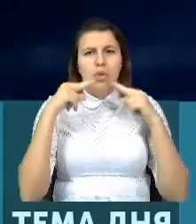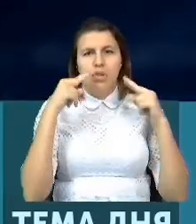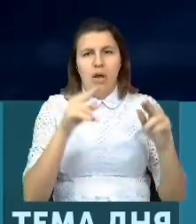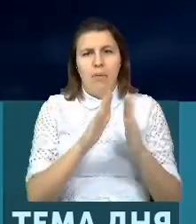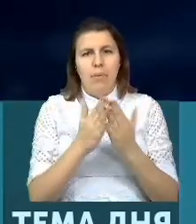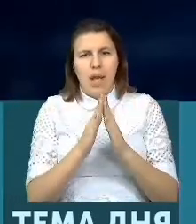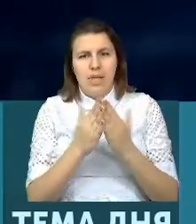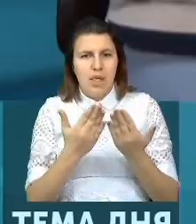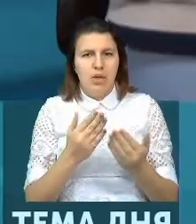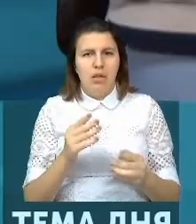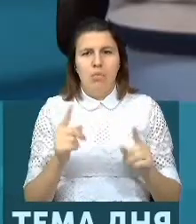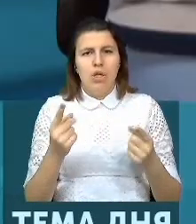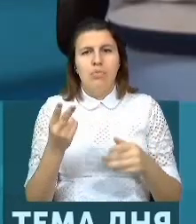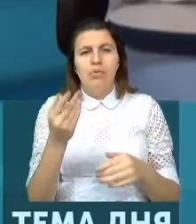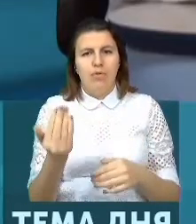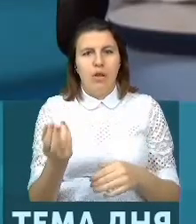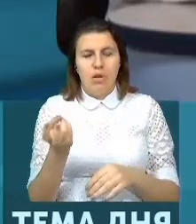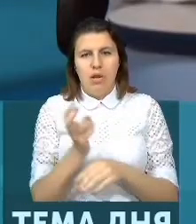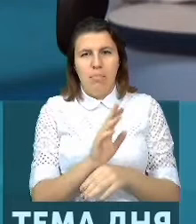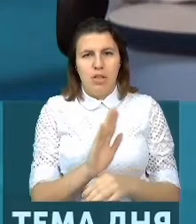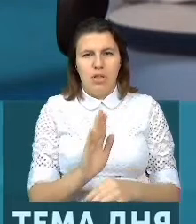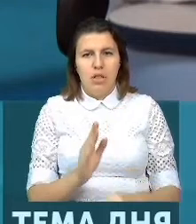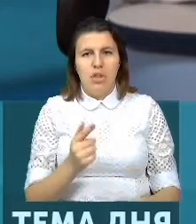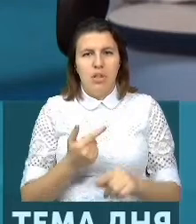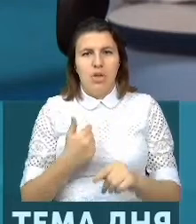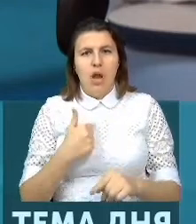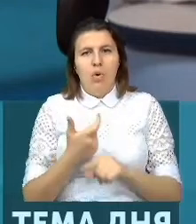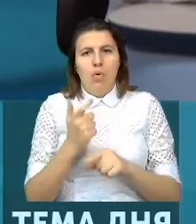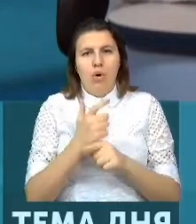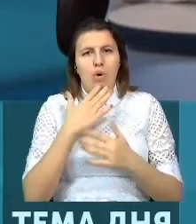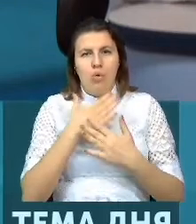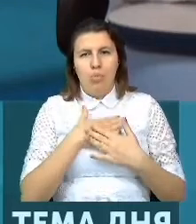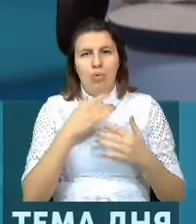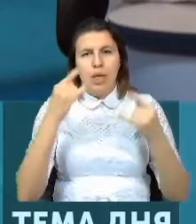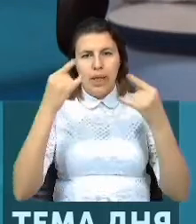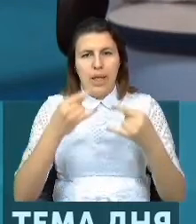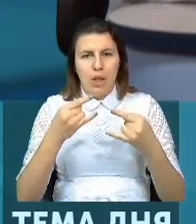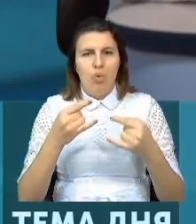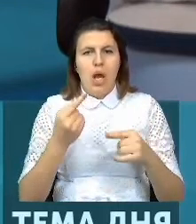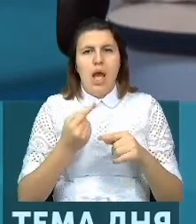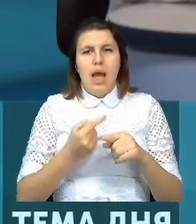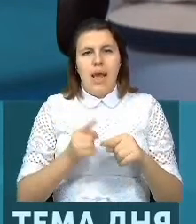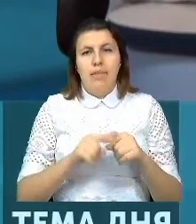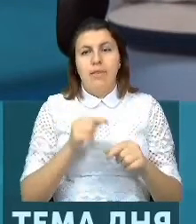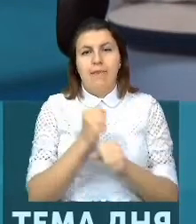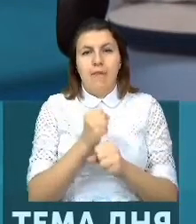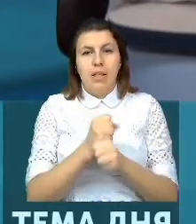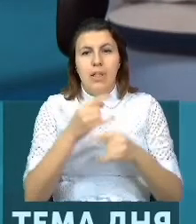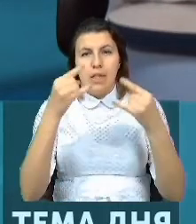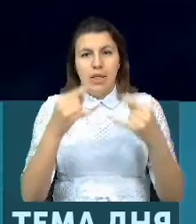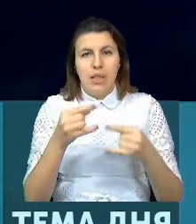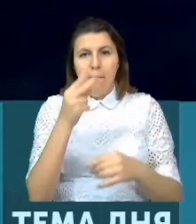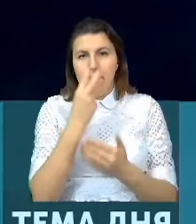пришли? Ну, я очень люблю кино. И делать кинопоказы, это значит, означает вечернее время.